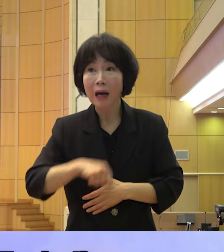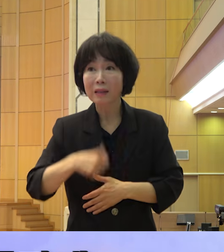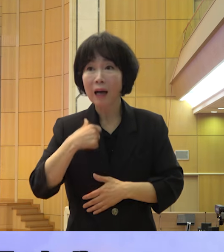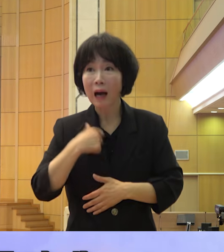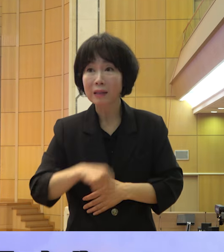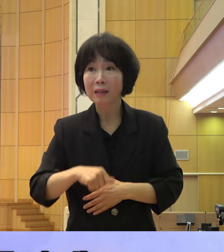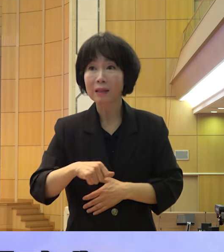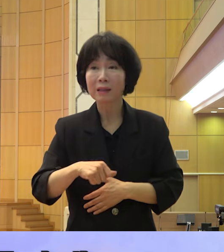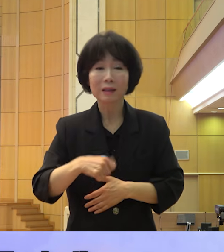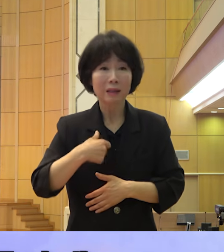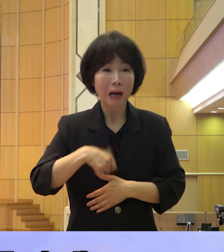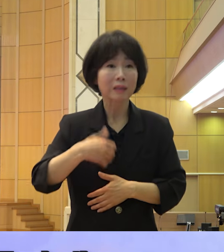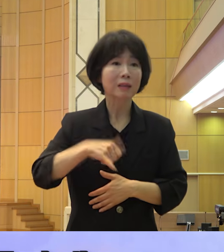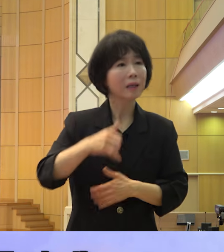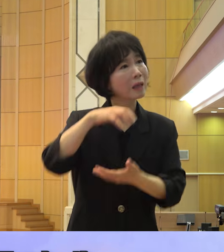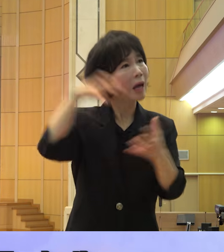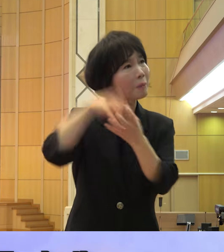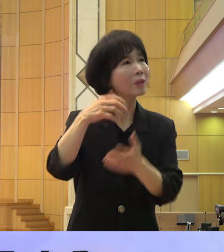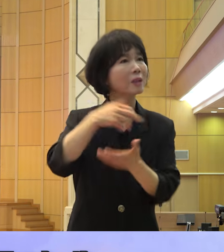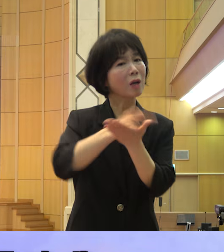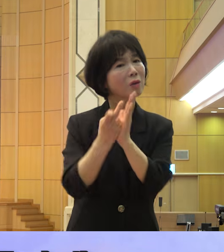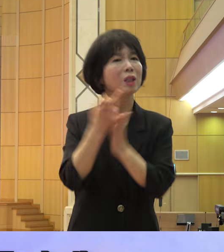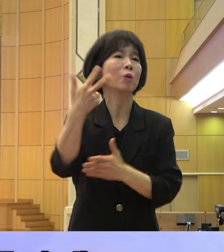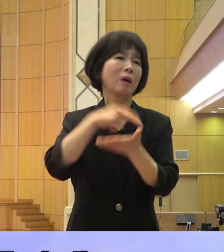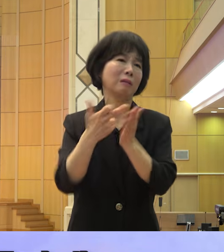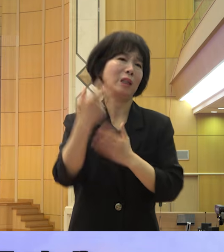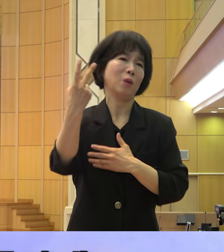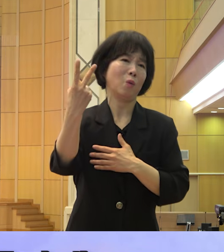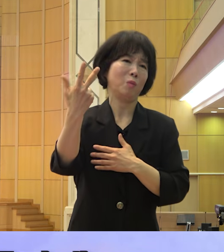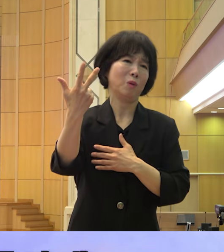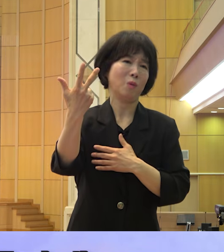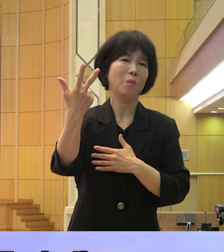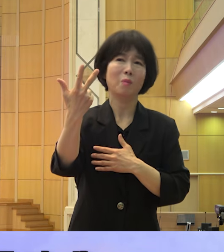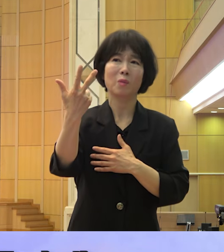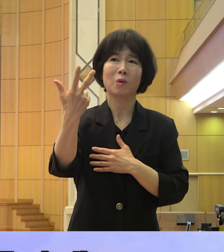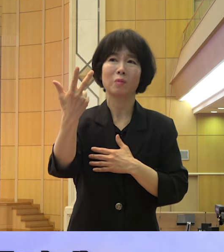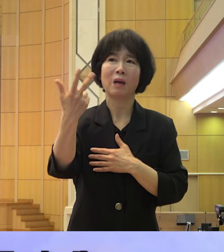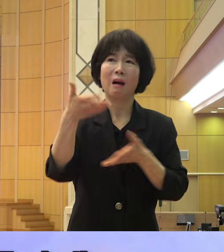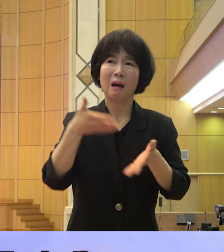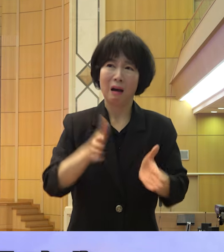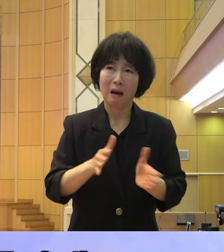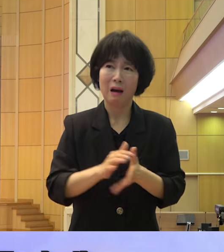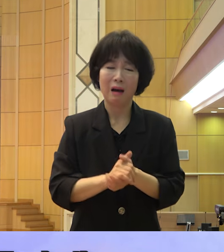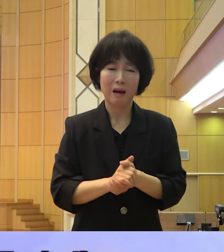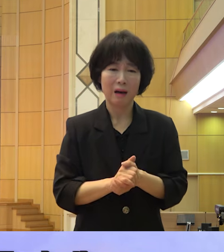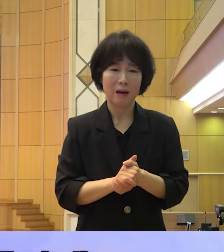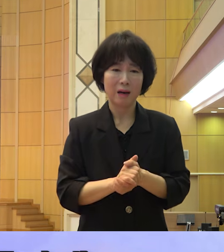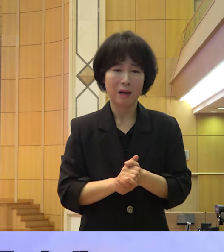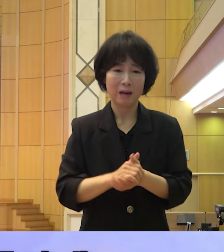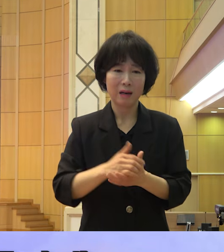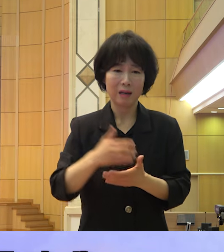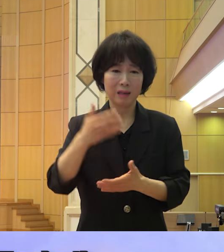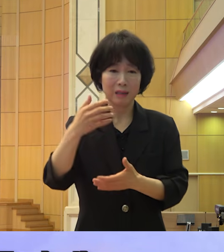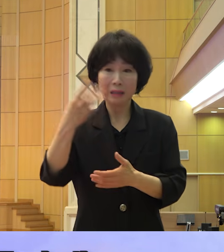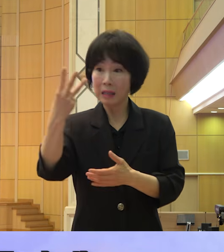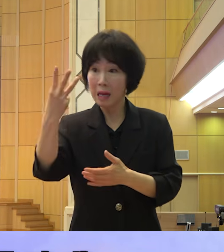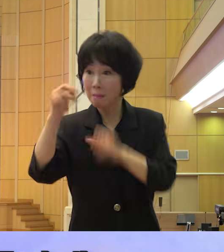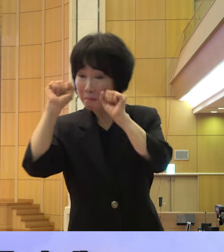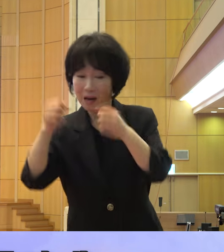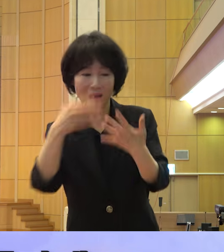6명인데 우리 형님하고 우리 누님 이제 고인 되셨지만 저하고 3명만 남고 4명이 세상을